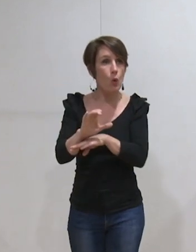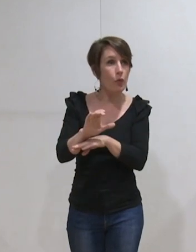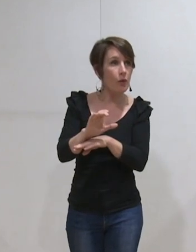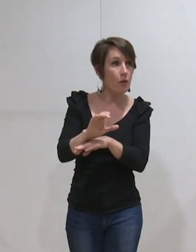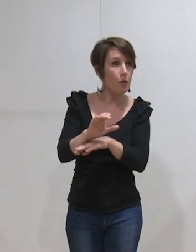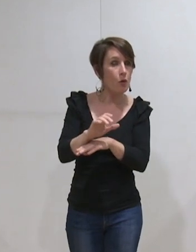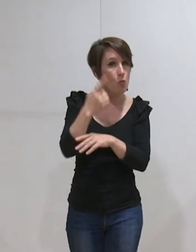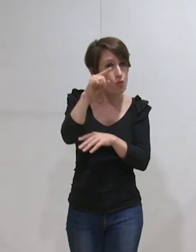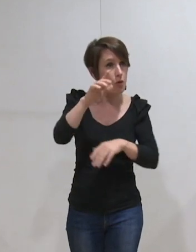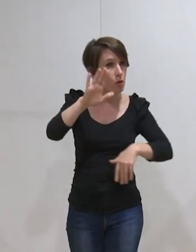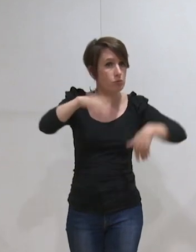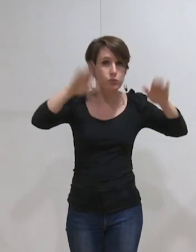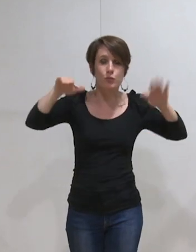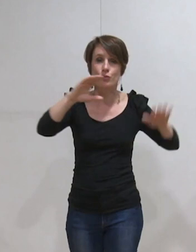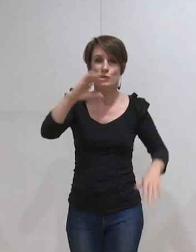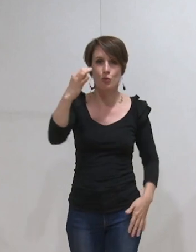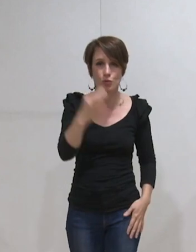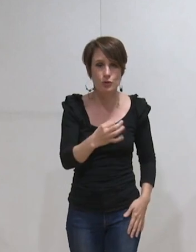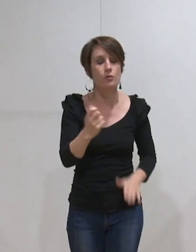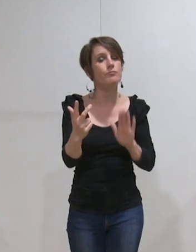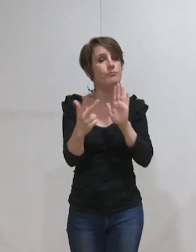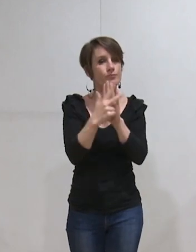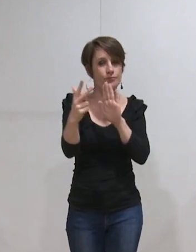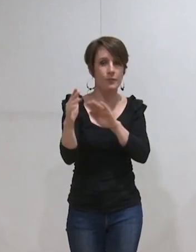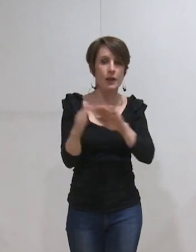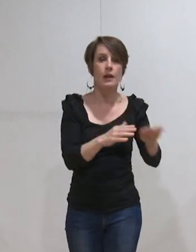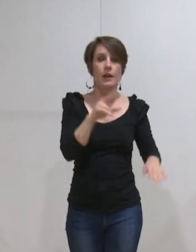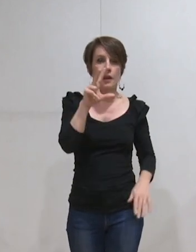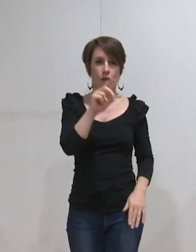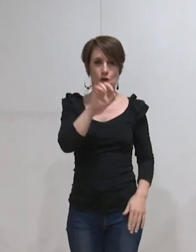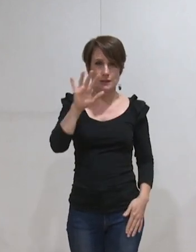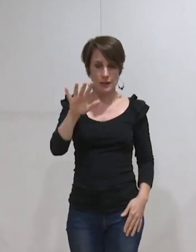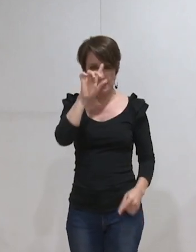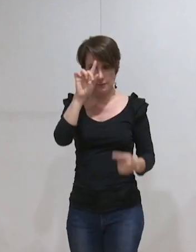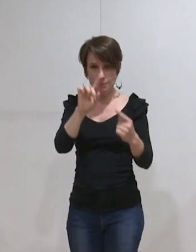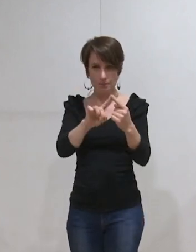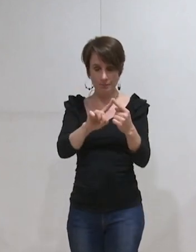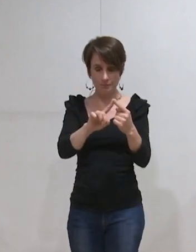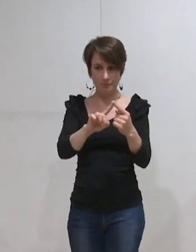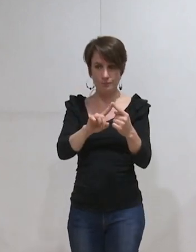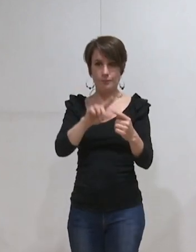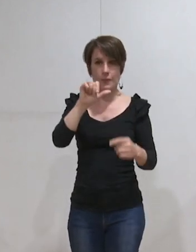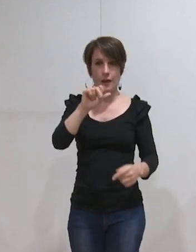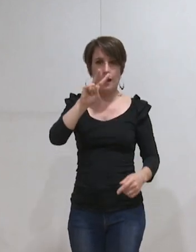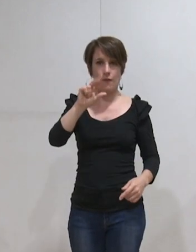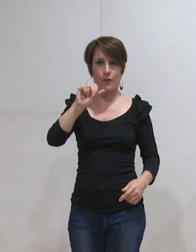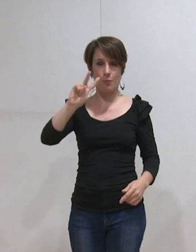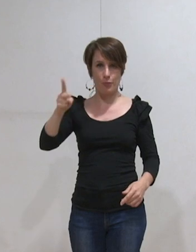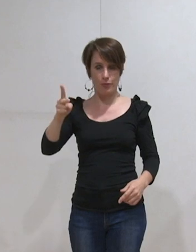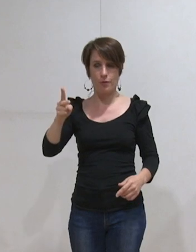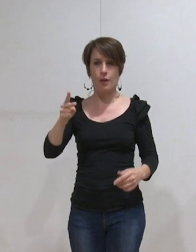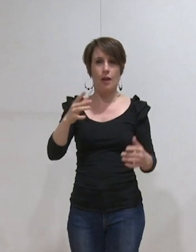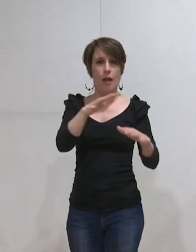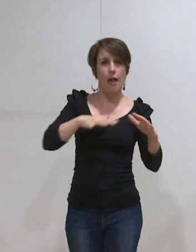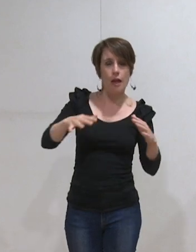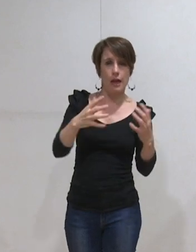contre qui vote pour unanimité délibération adoptée la 35 c'est sur la VAP l'aire de mise en valeur